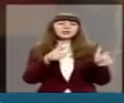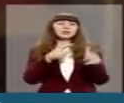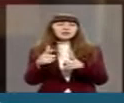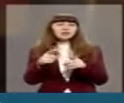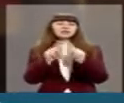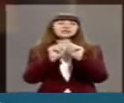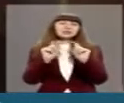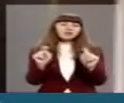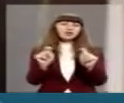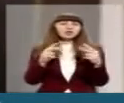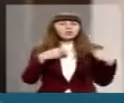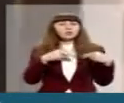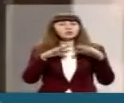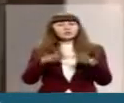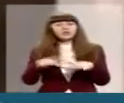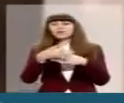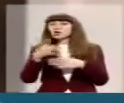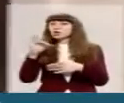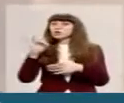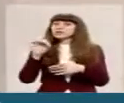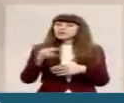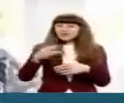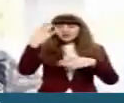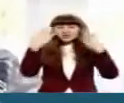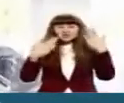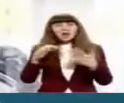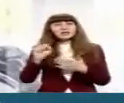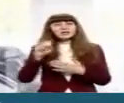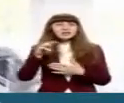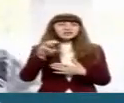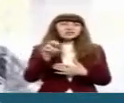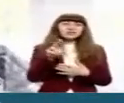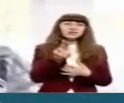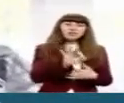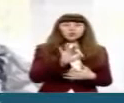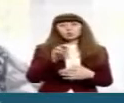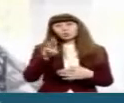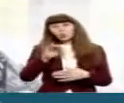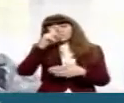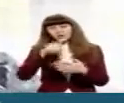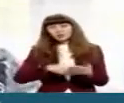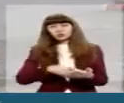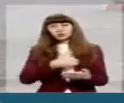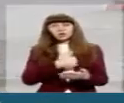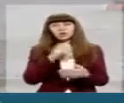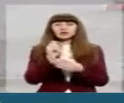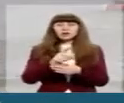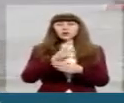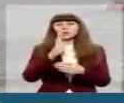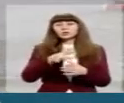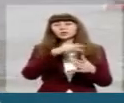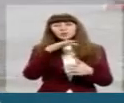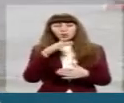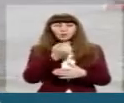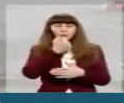дополнительные рабочие места. Поскольку в районе нет анимационного агентства, девушка уверена, спрос будет высоким. В целом в этом году,